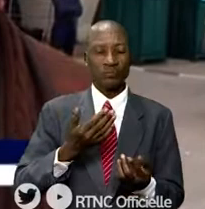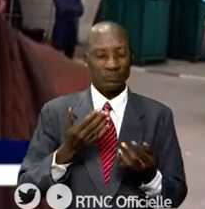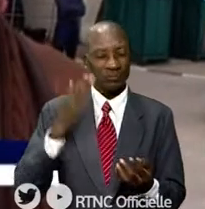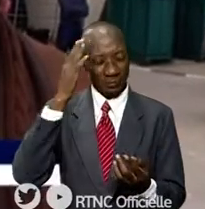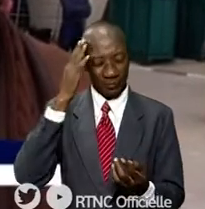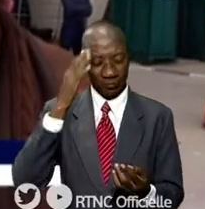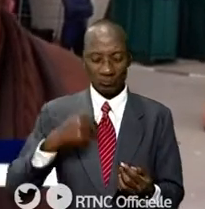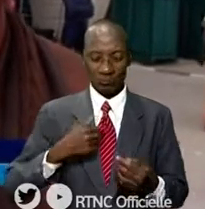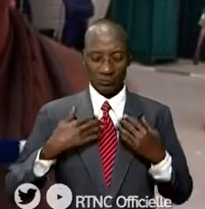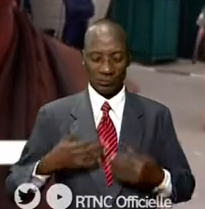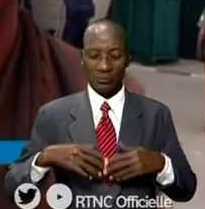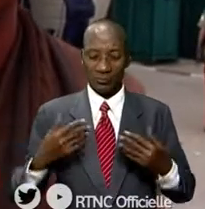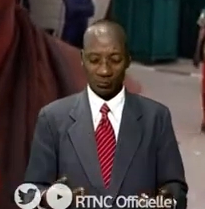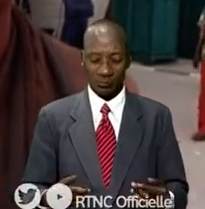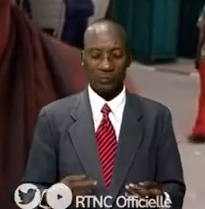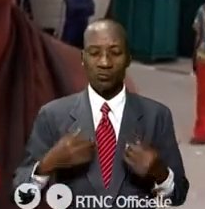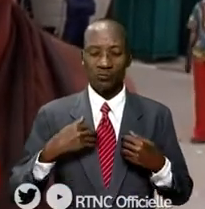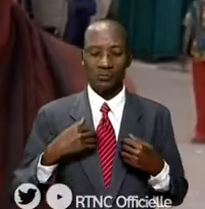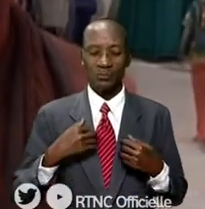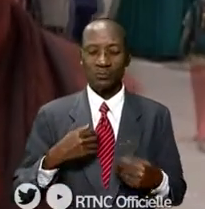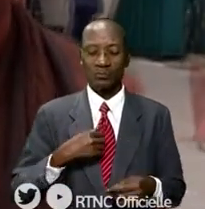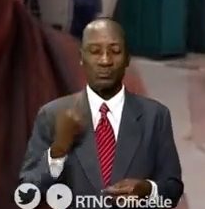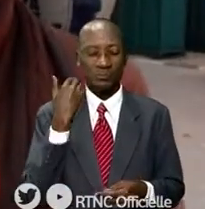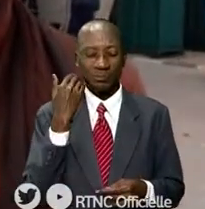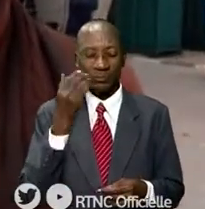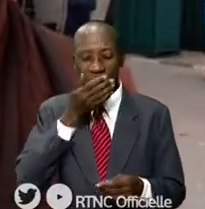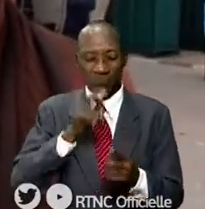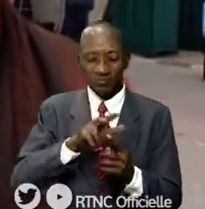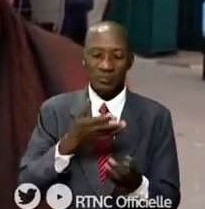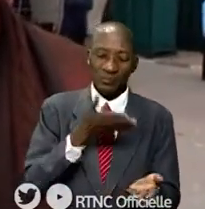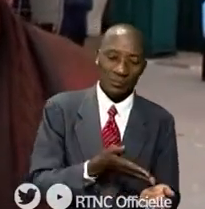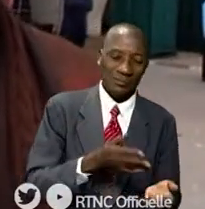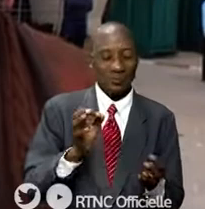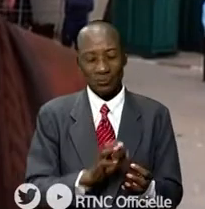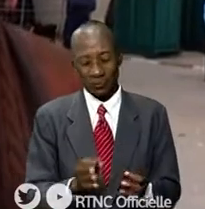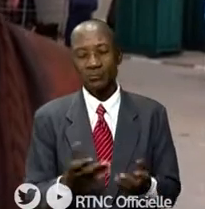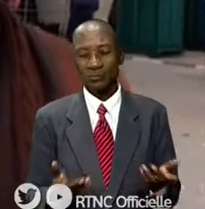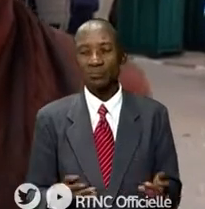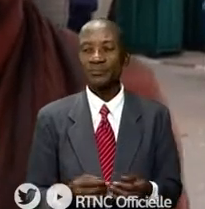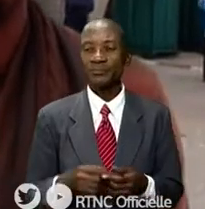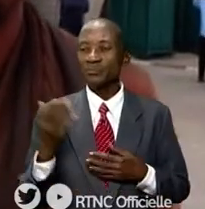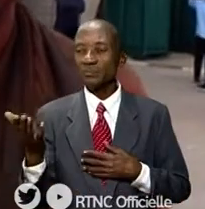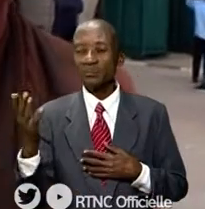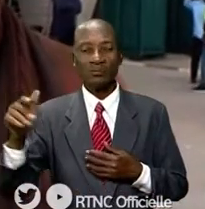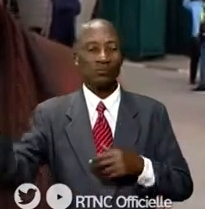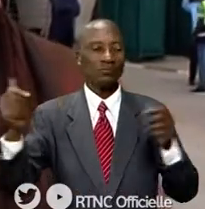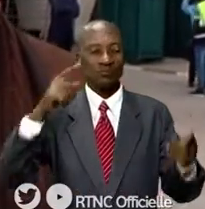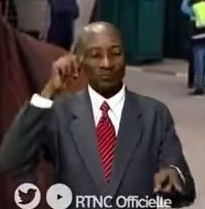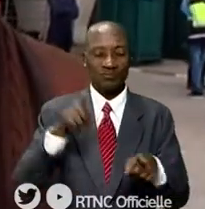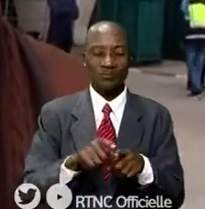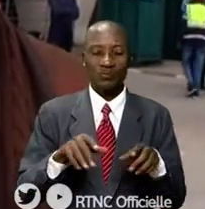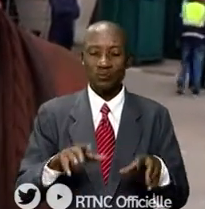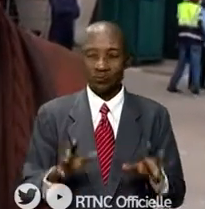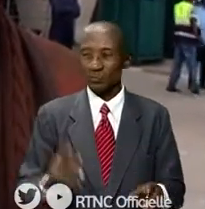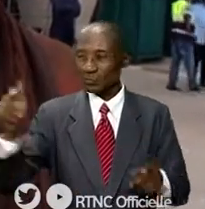le test de corona. Voilà pourquoi je suis venu volontairement. Oui, j'invite mes frères congolais à venir. Vaut mieux connaître